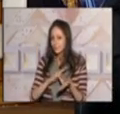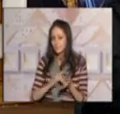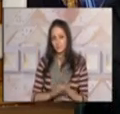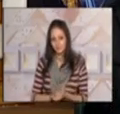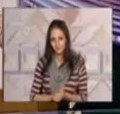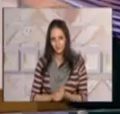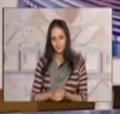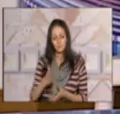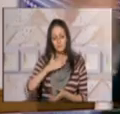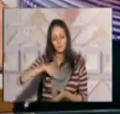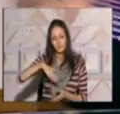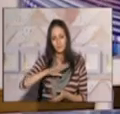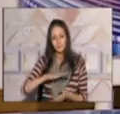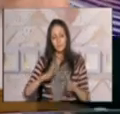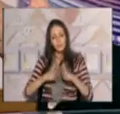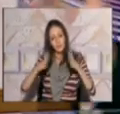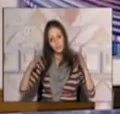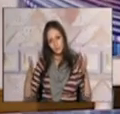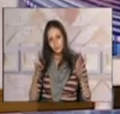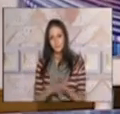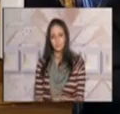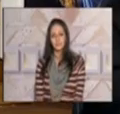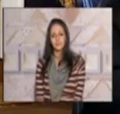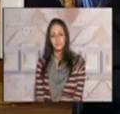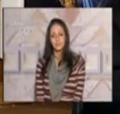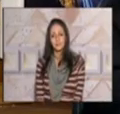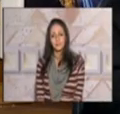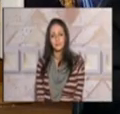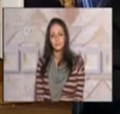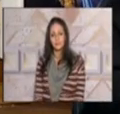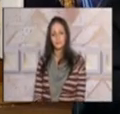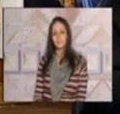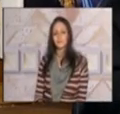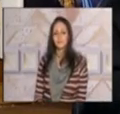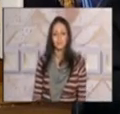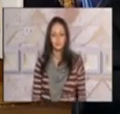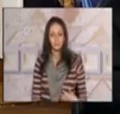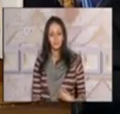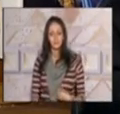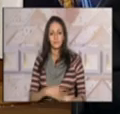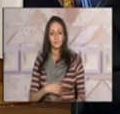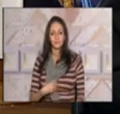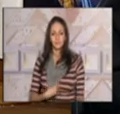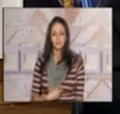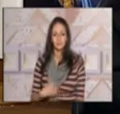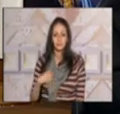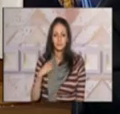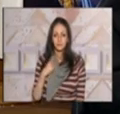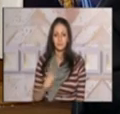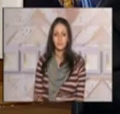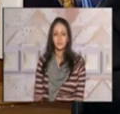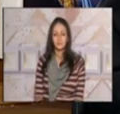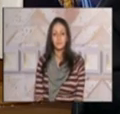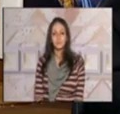وقابل للتوسع بقى يعني معنى كده ان الابتكار الخاص بوزارة العدل مطبق فعلا. مطبق